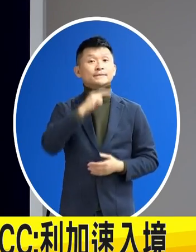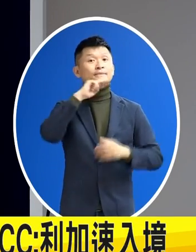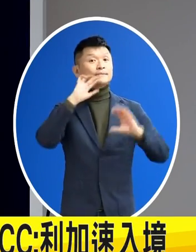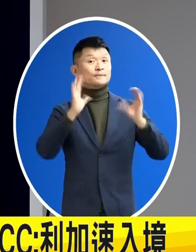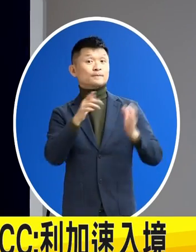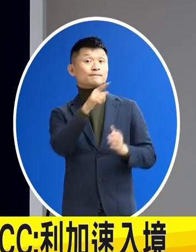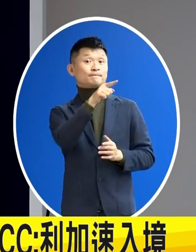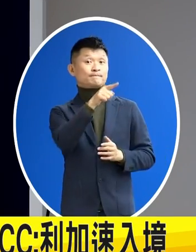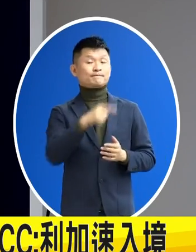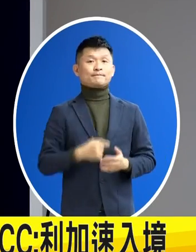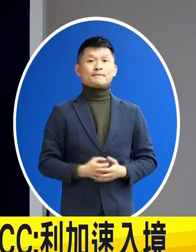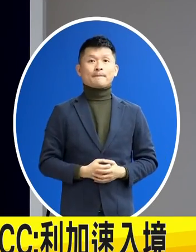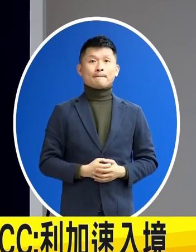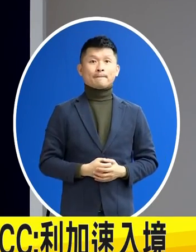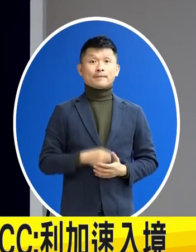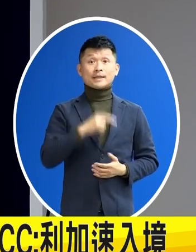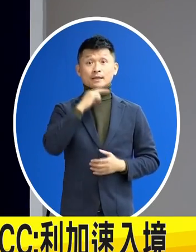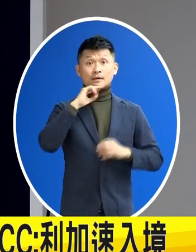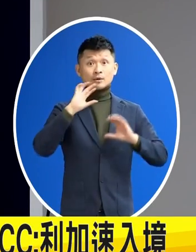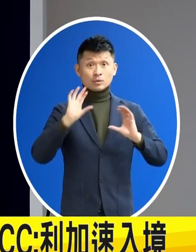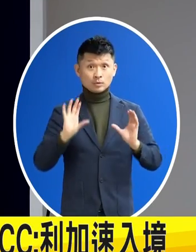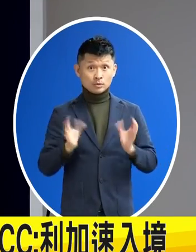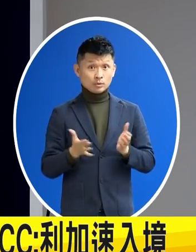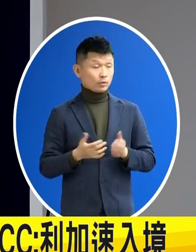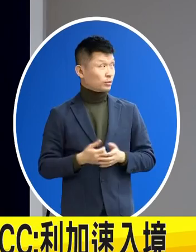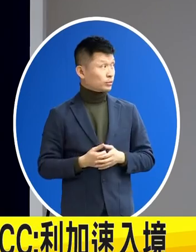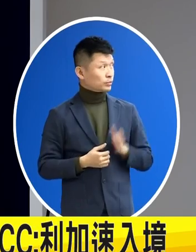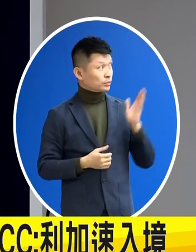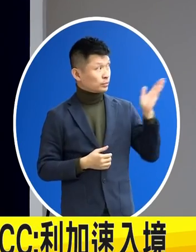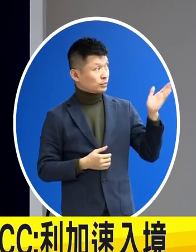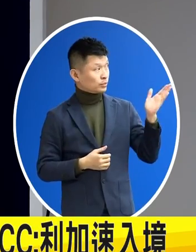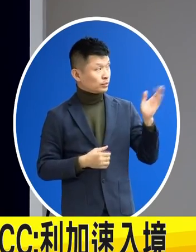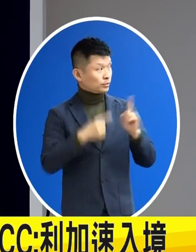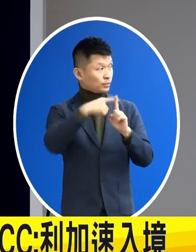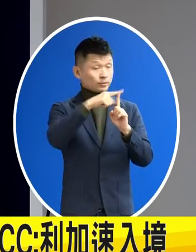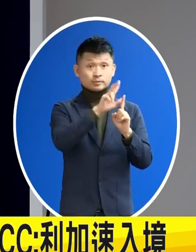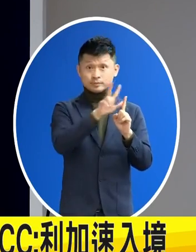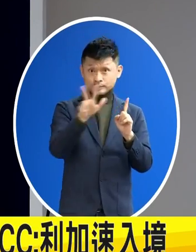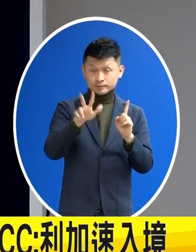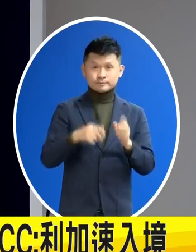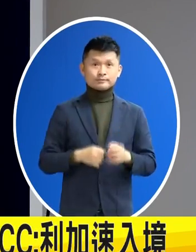英国，这是英国的城市，